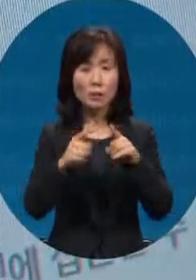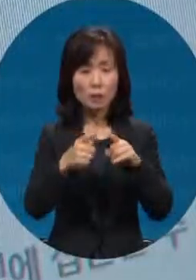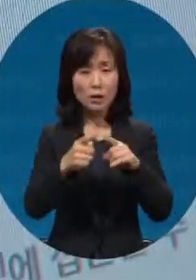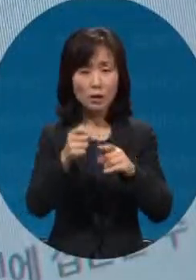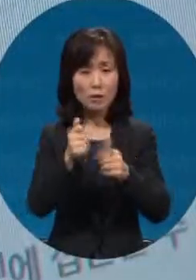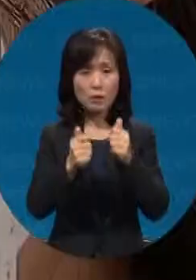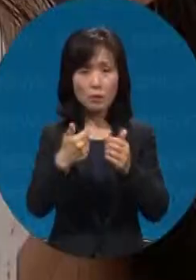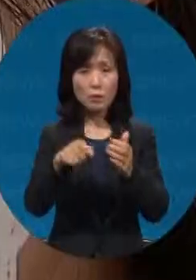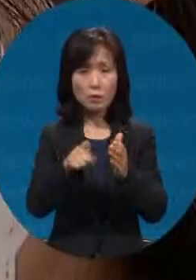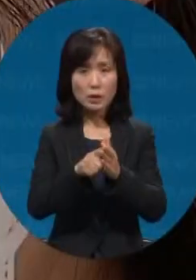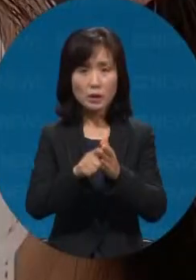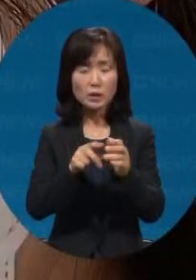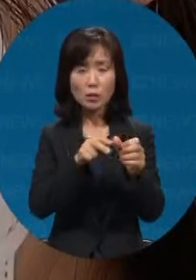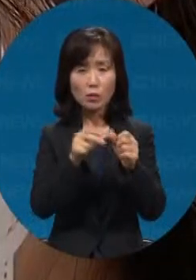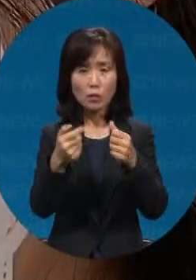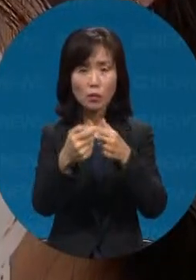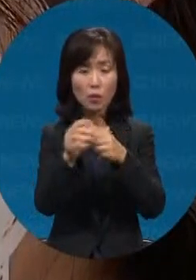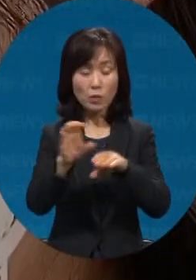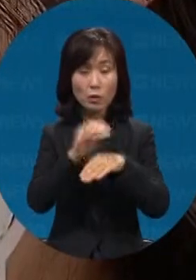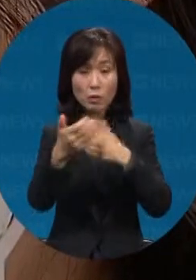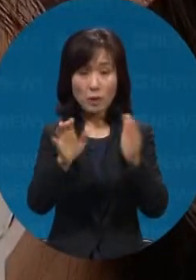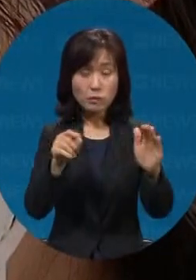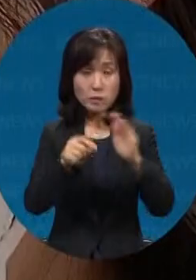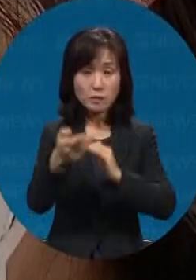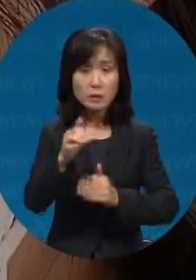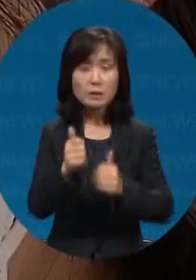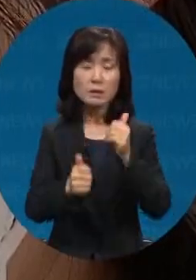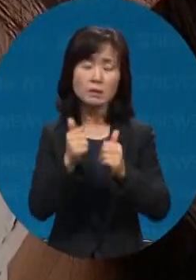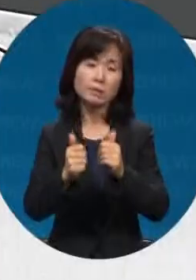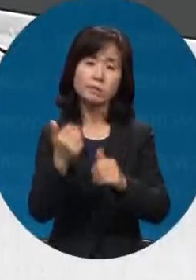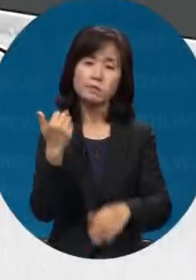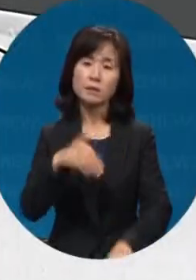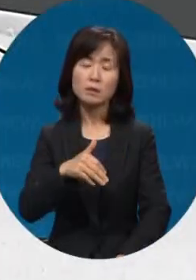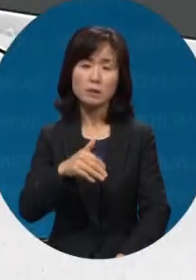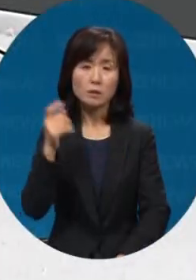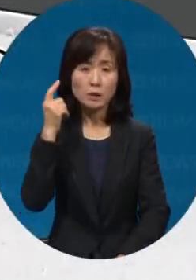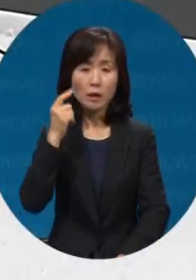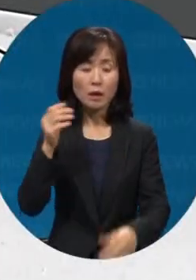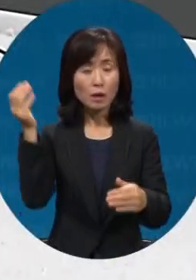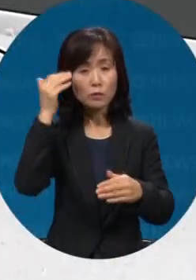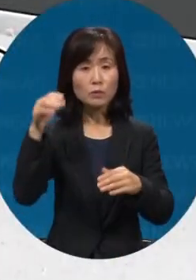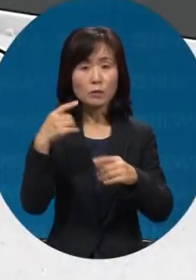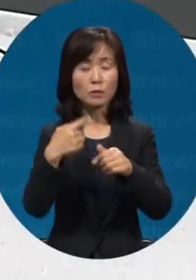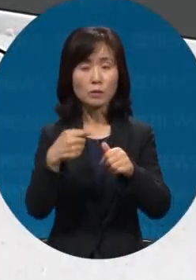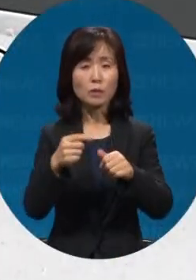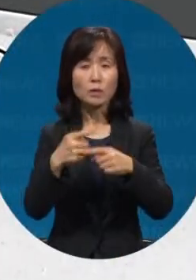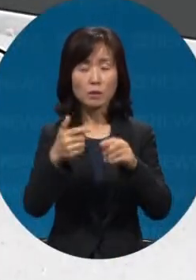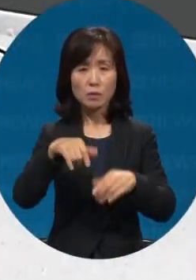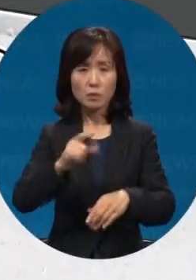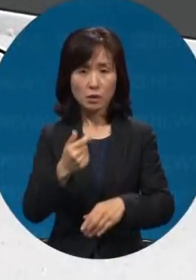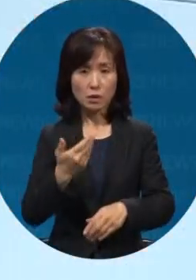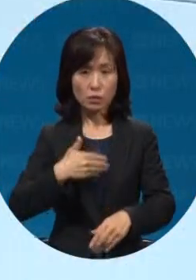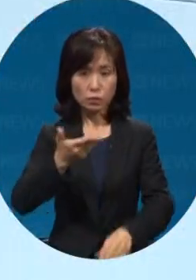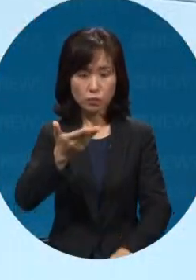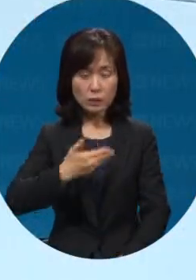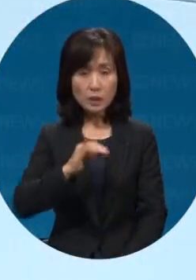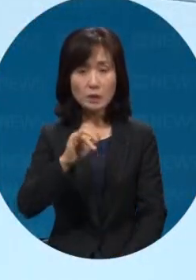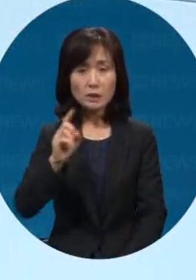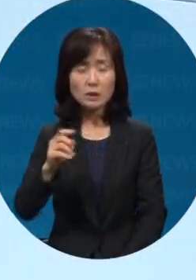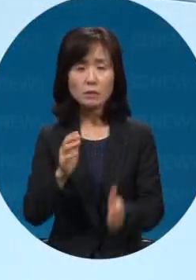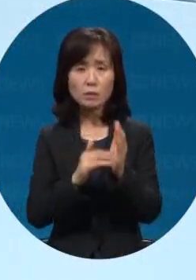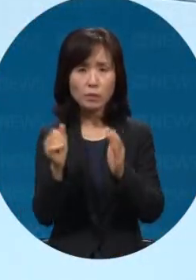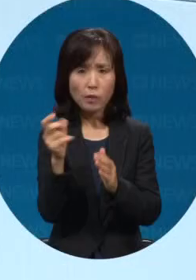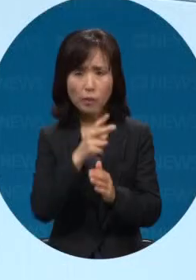시험을 칠 수 없었습니다 한국교육과정평가원이 알려준 아이디와 비밀번호를 저도 접속 자체가 안 돼